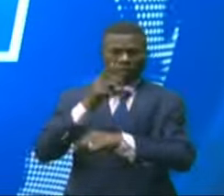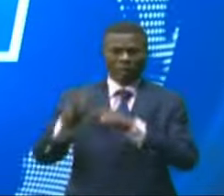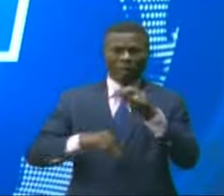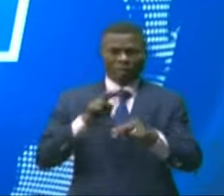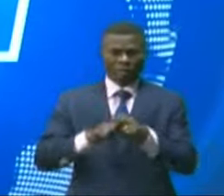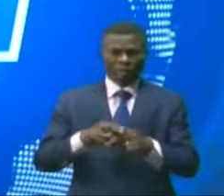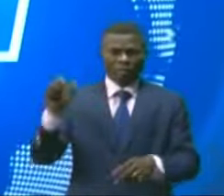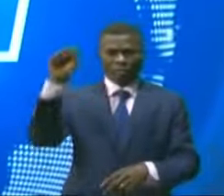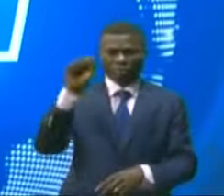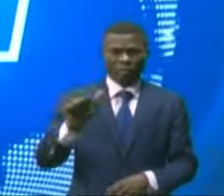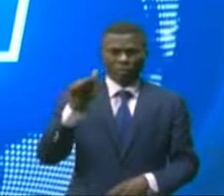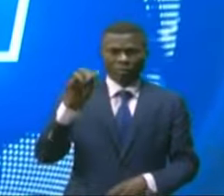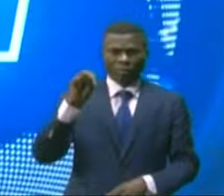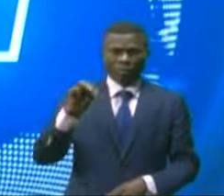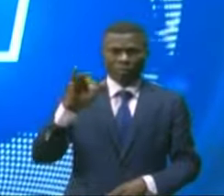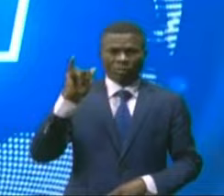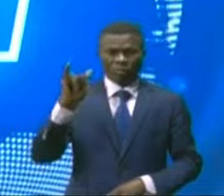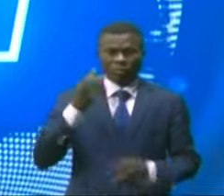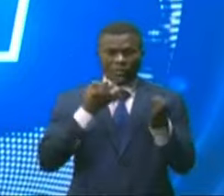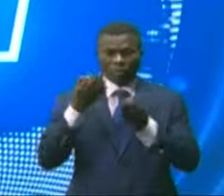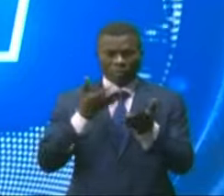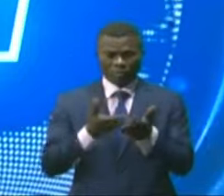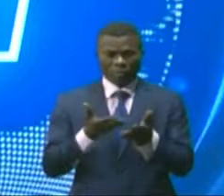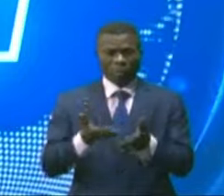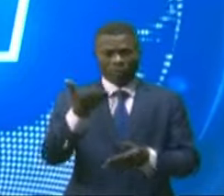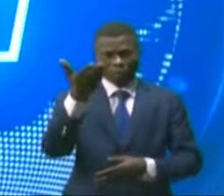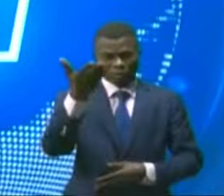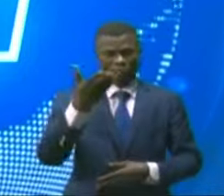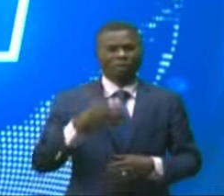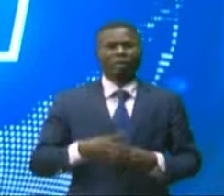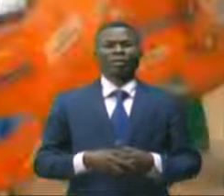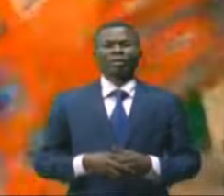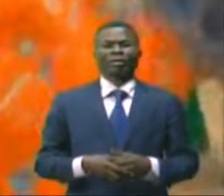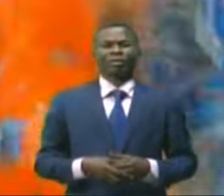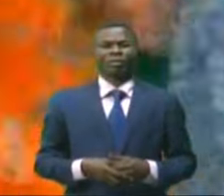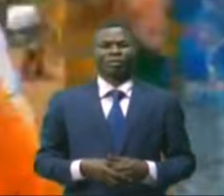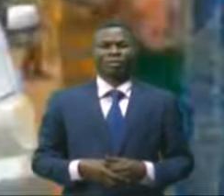nationale, Sami Adoubango. Plus de détails à travers ces reportages.